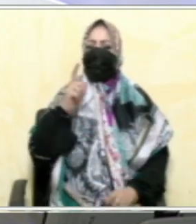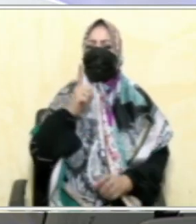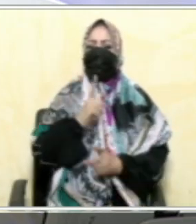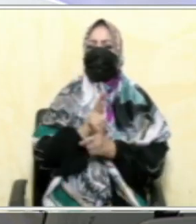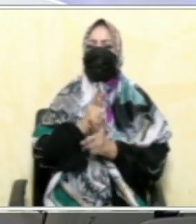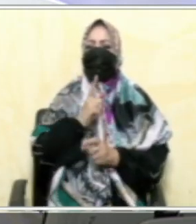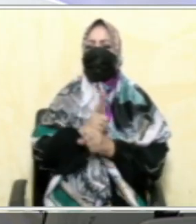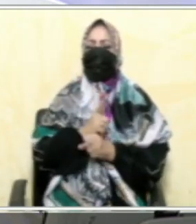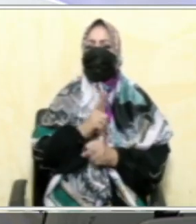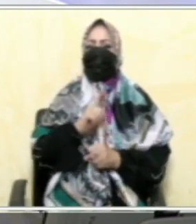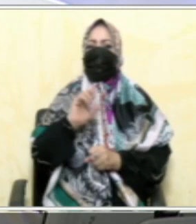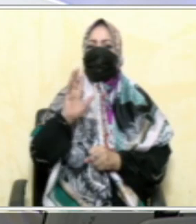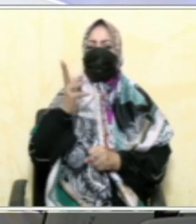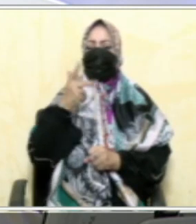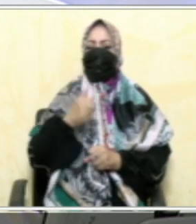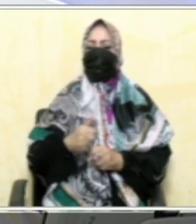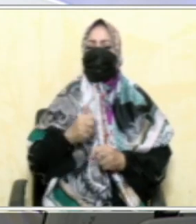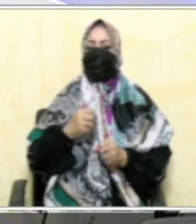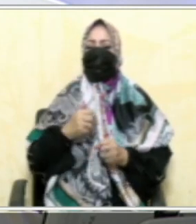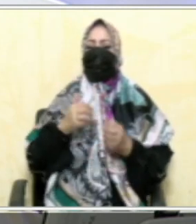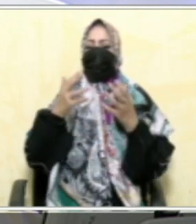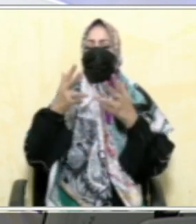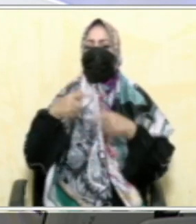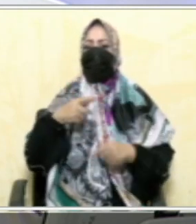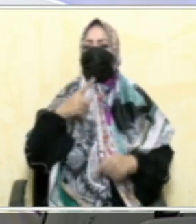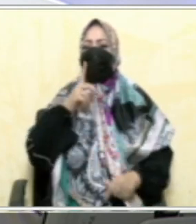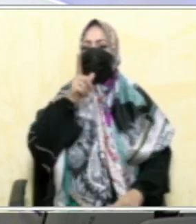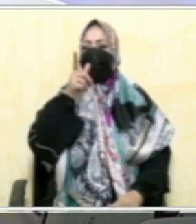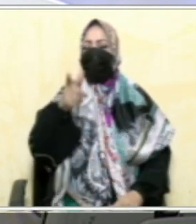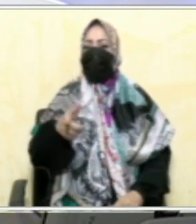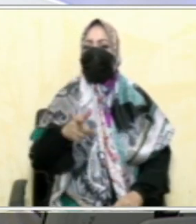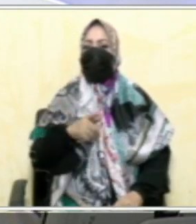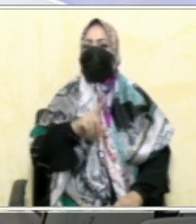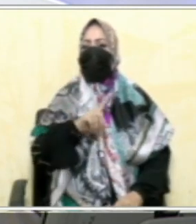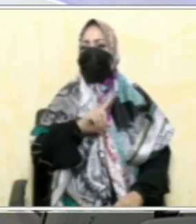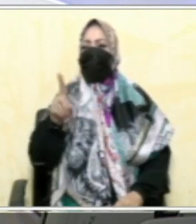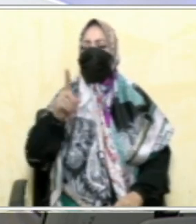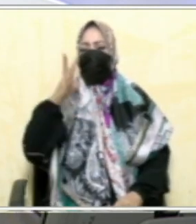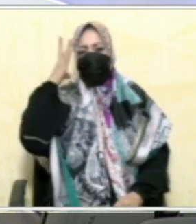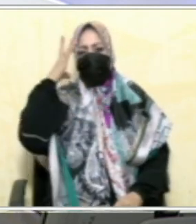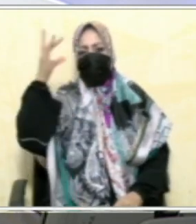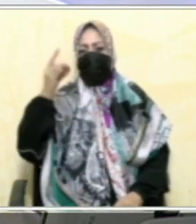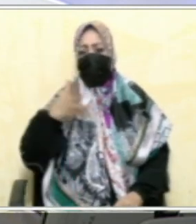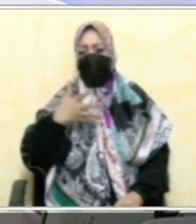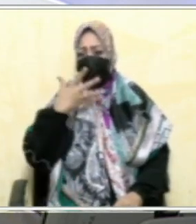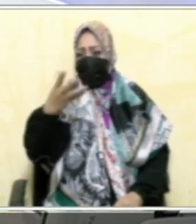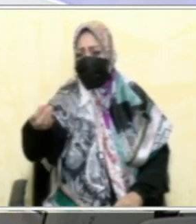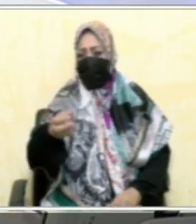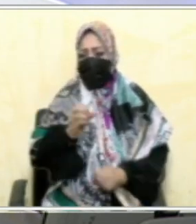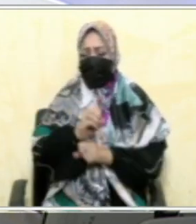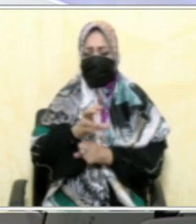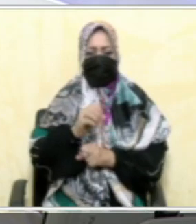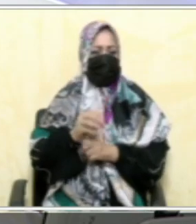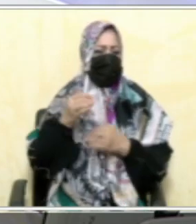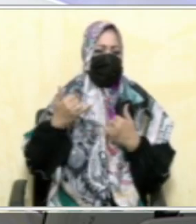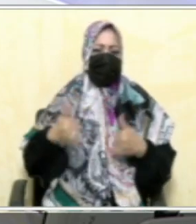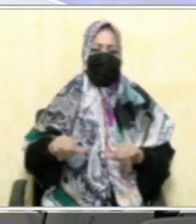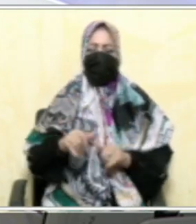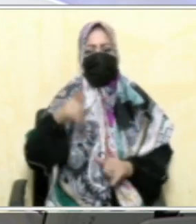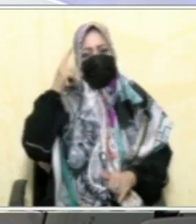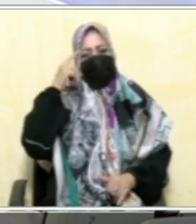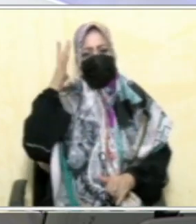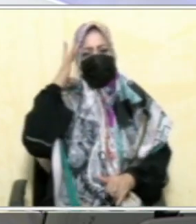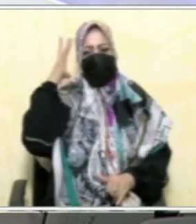فللأسف عندنا ضعف شديد جدا عند بعض المدرسات والأبلات، وهذا الضعف ينعكس على